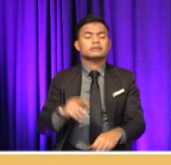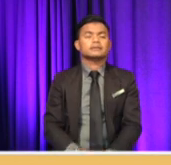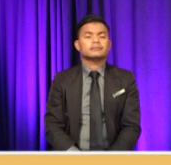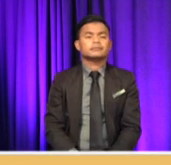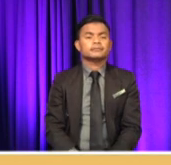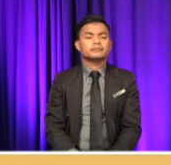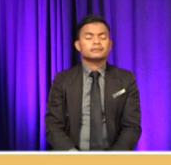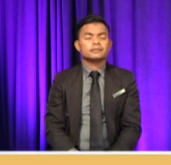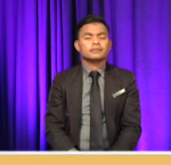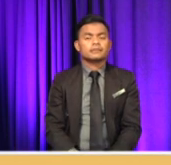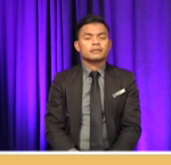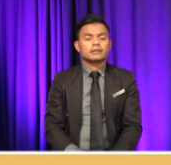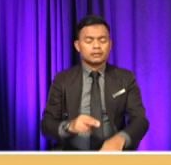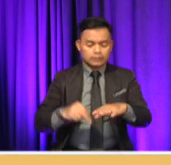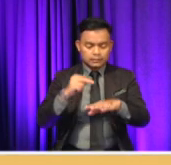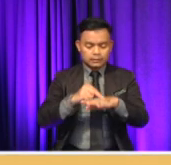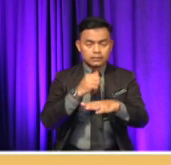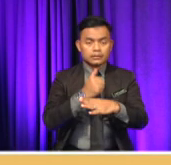turunkan hutan Apakah